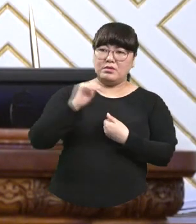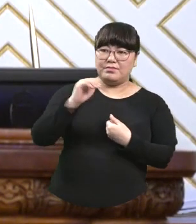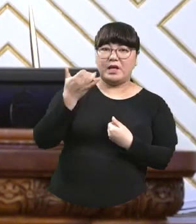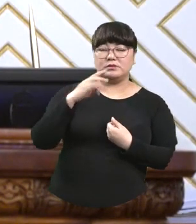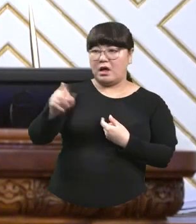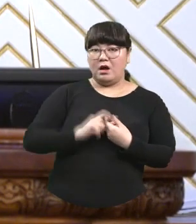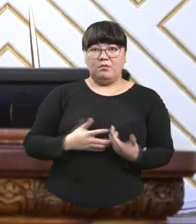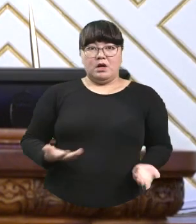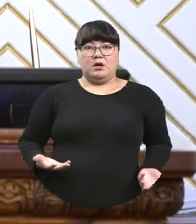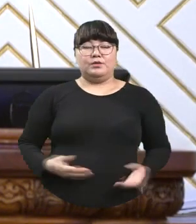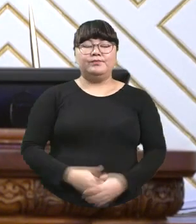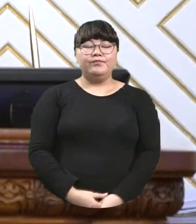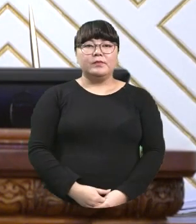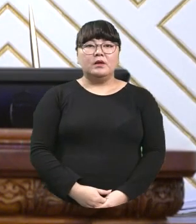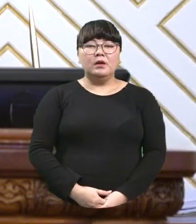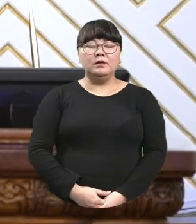байхгүй.